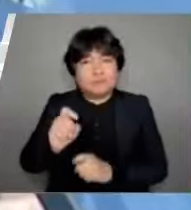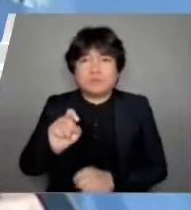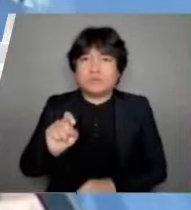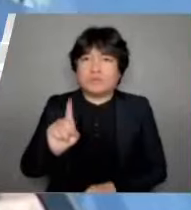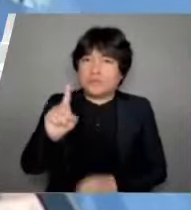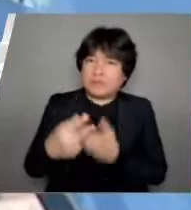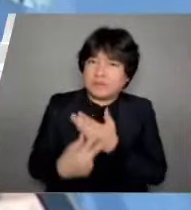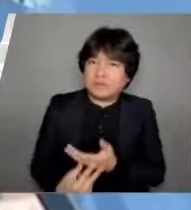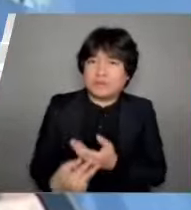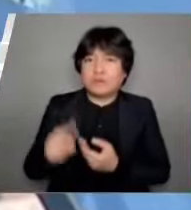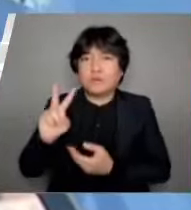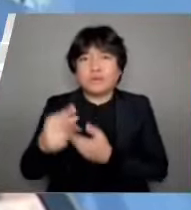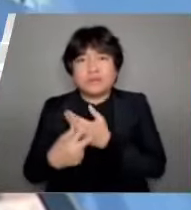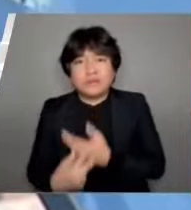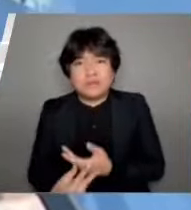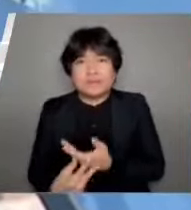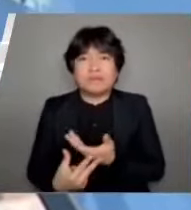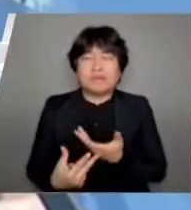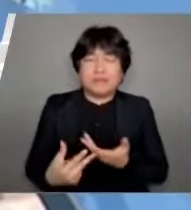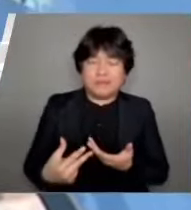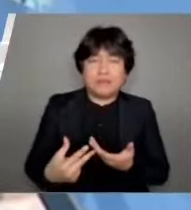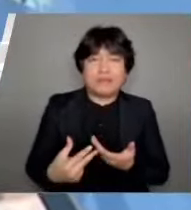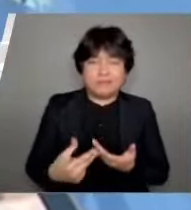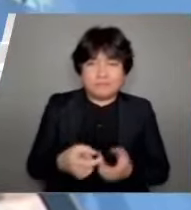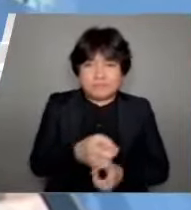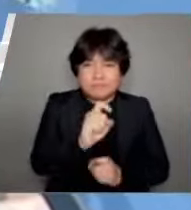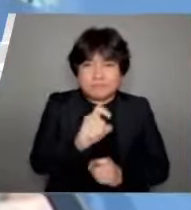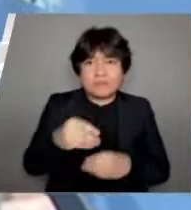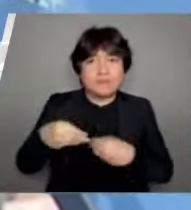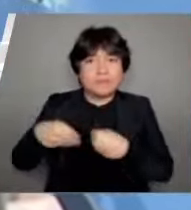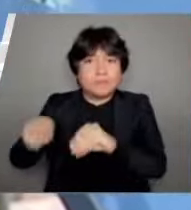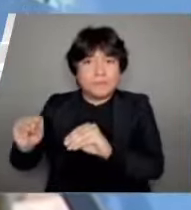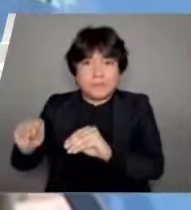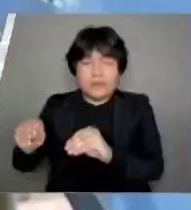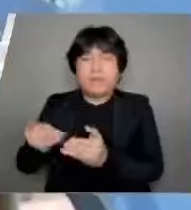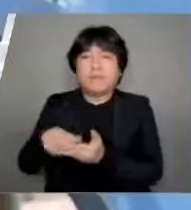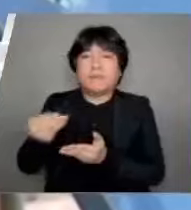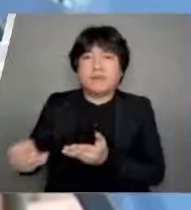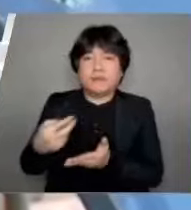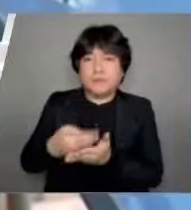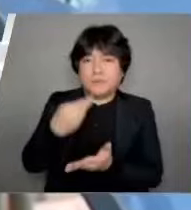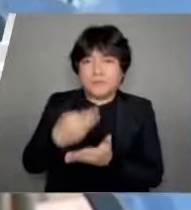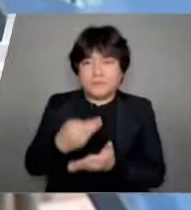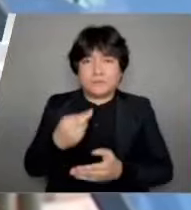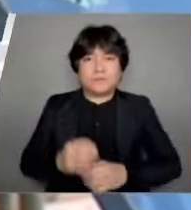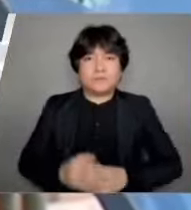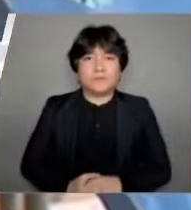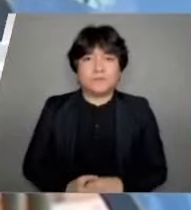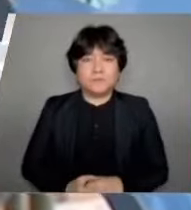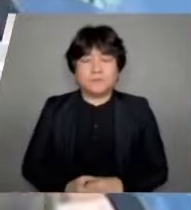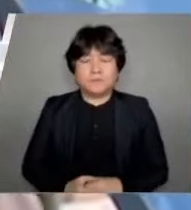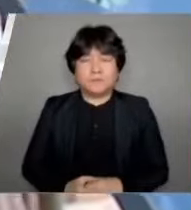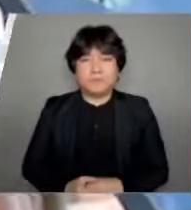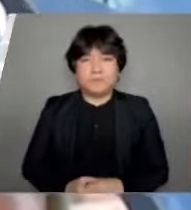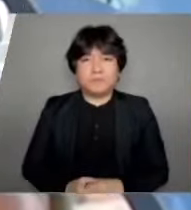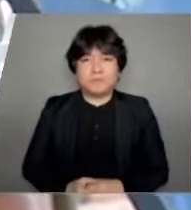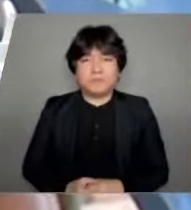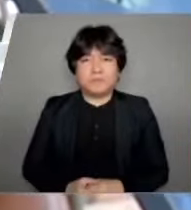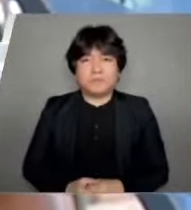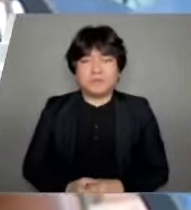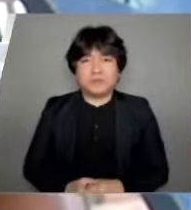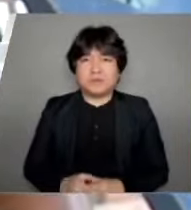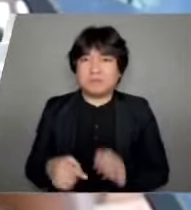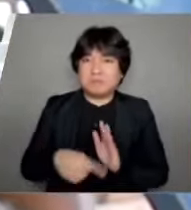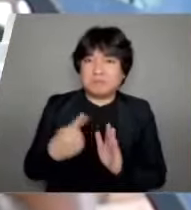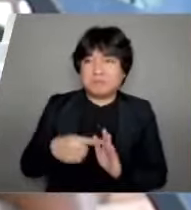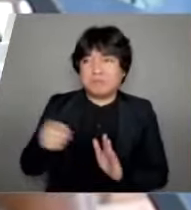makahuli, dadali sa konsignasyon, halos 5 bili. 5 bili yung isda. Kasi nga sa langis daw.